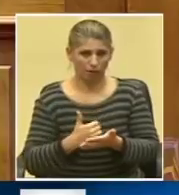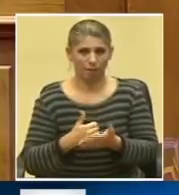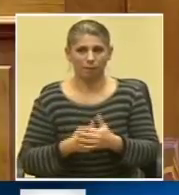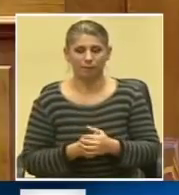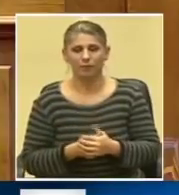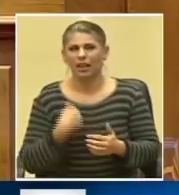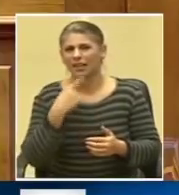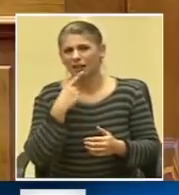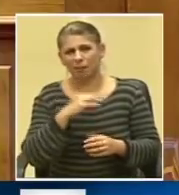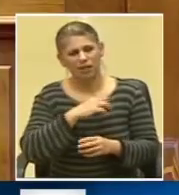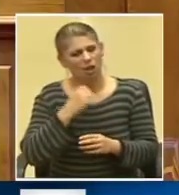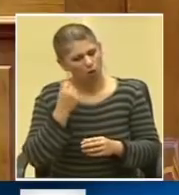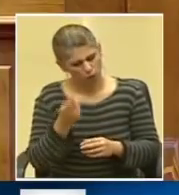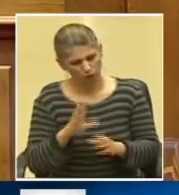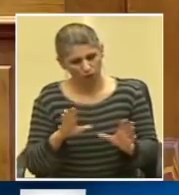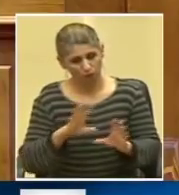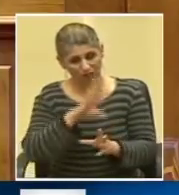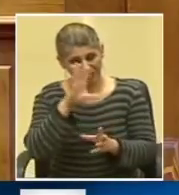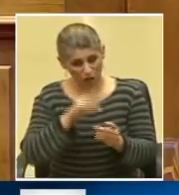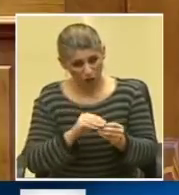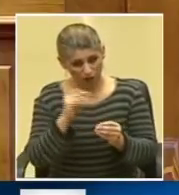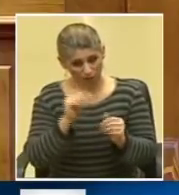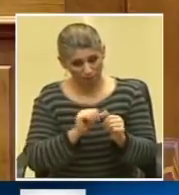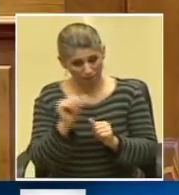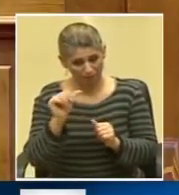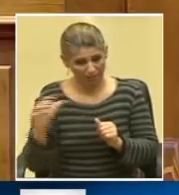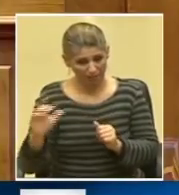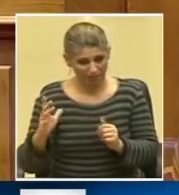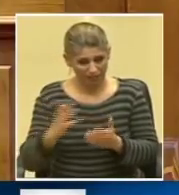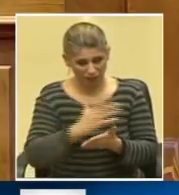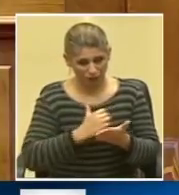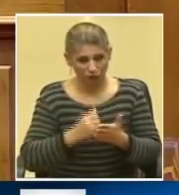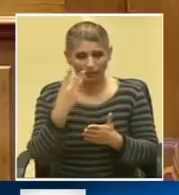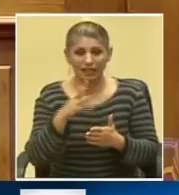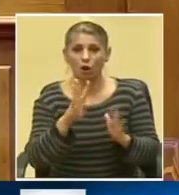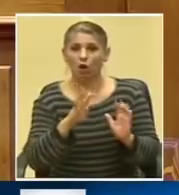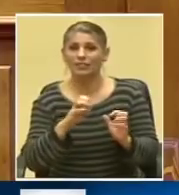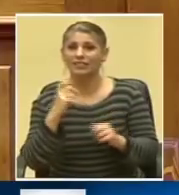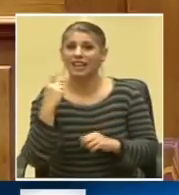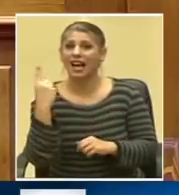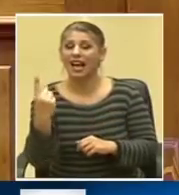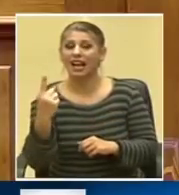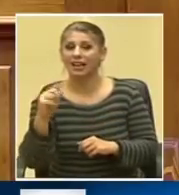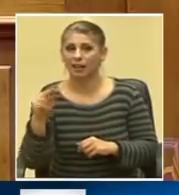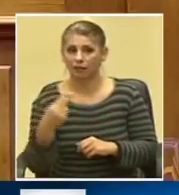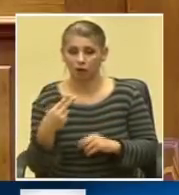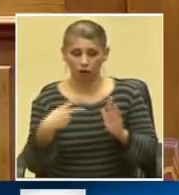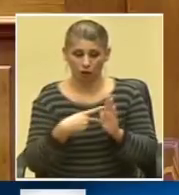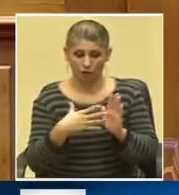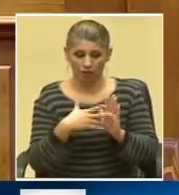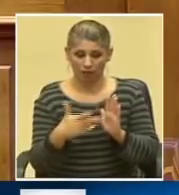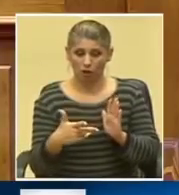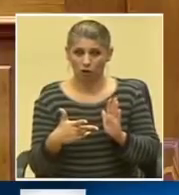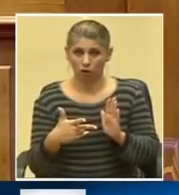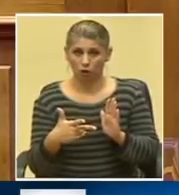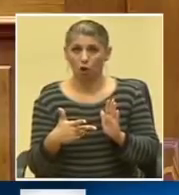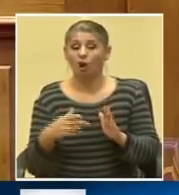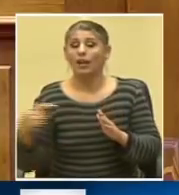μην λέω όλα τα νούμερα, συνολικές μηνιαίες εισφορές 391 ευρώ. Για το 18, τι θα ισχύσει